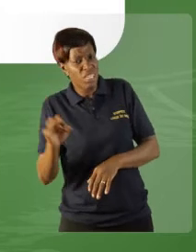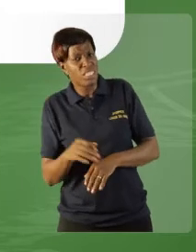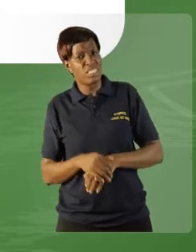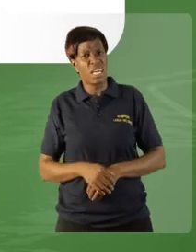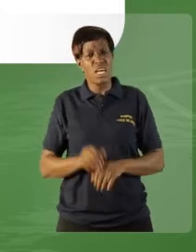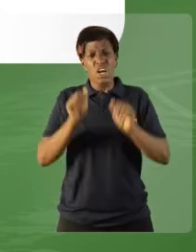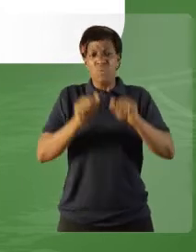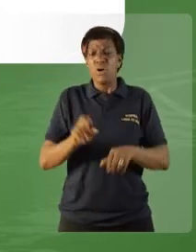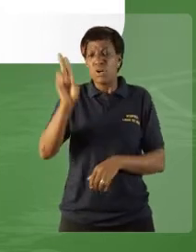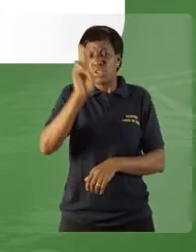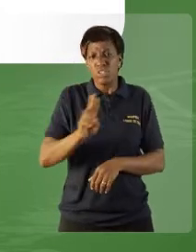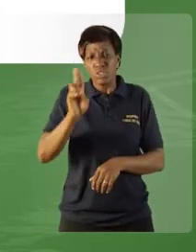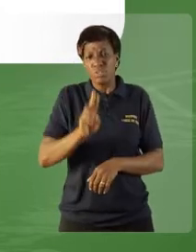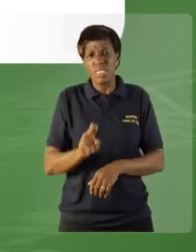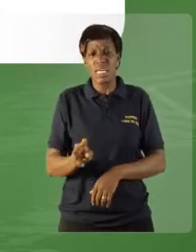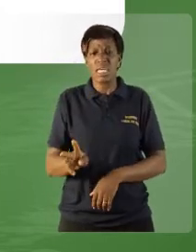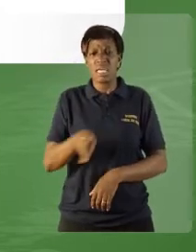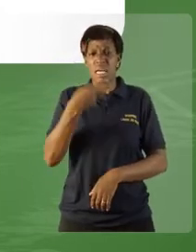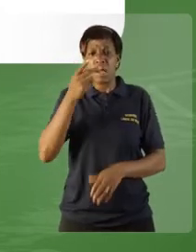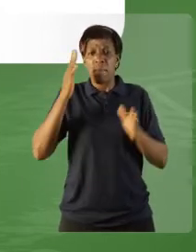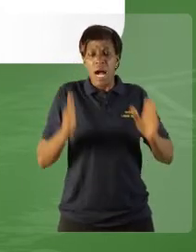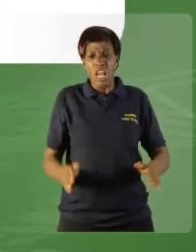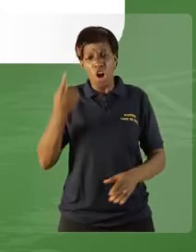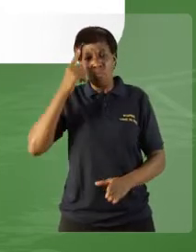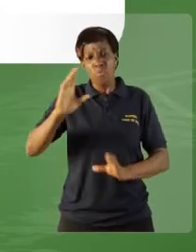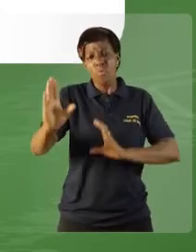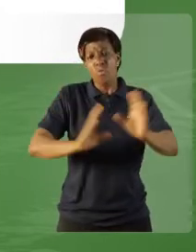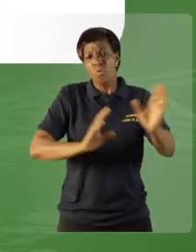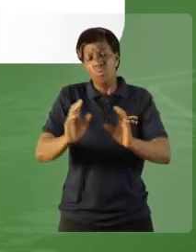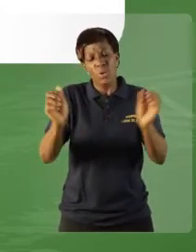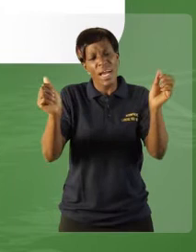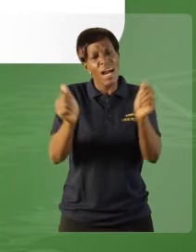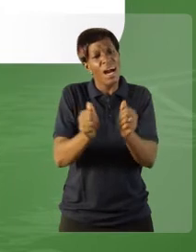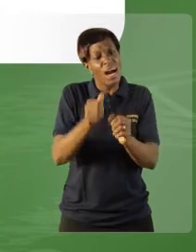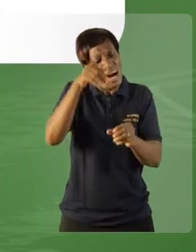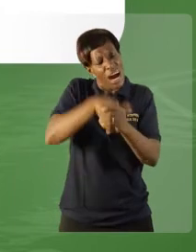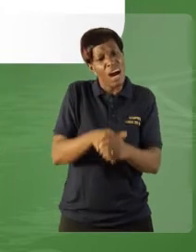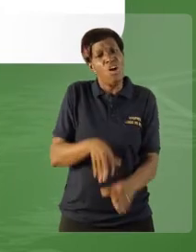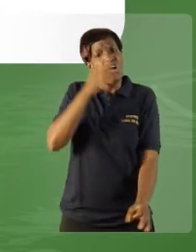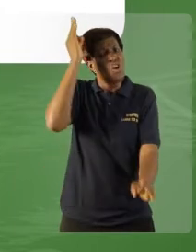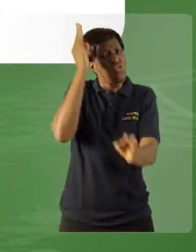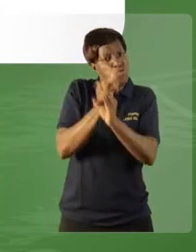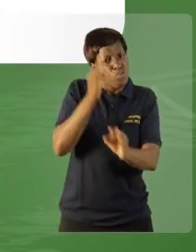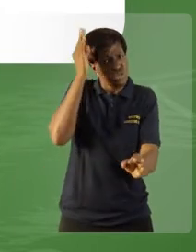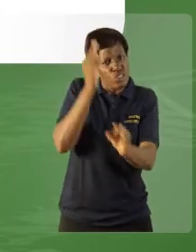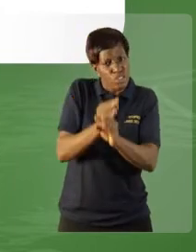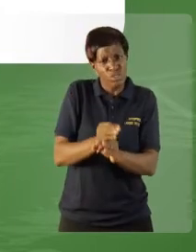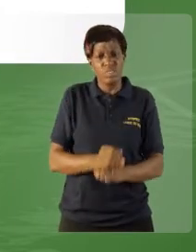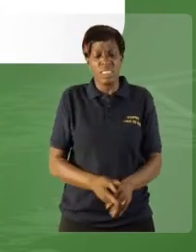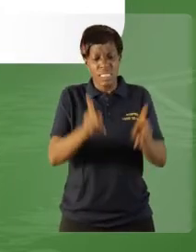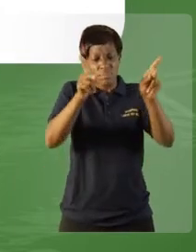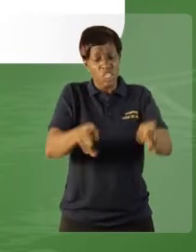peut utiliser un locuteur pour communiquer en fonction des interlocuteurs et des